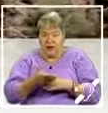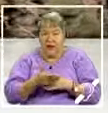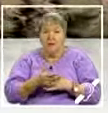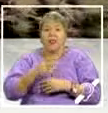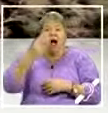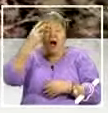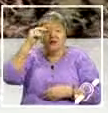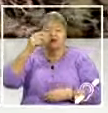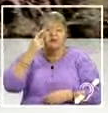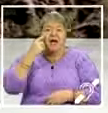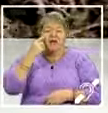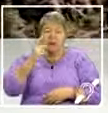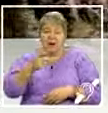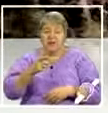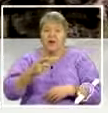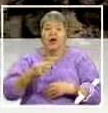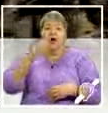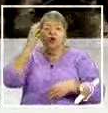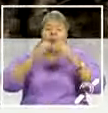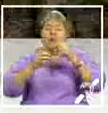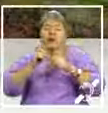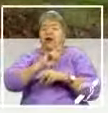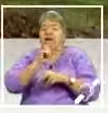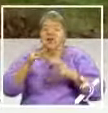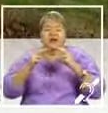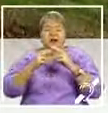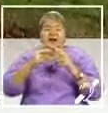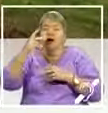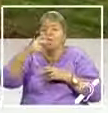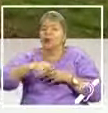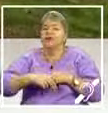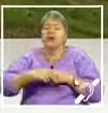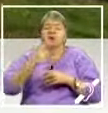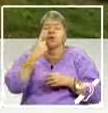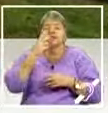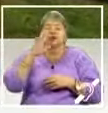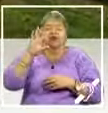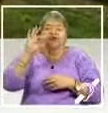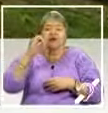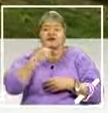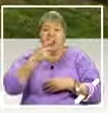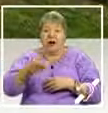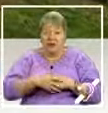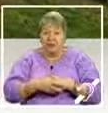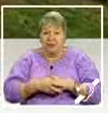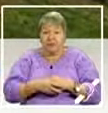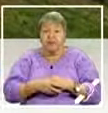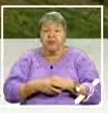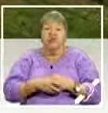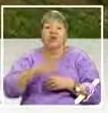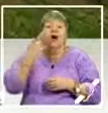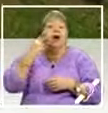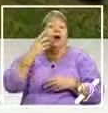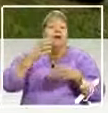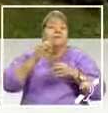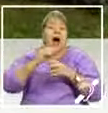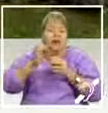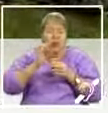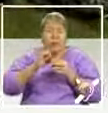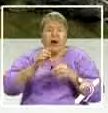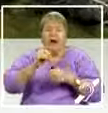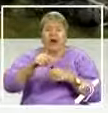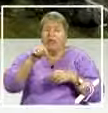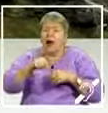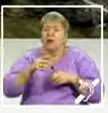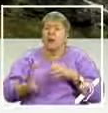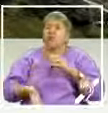afirmă experții meteo, cu ploi fără precedent în ultimul secol și jumătate. Potrivit unei estimări parțiale, pagubele de acum se